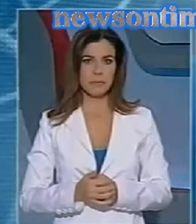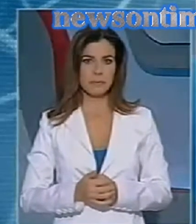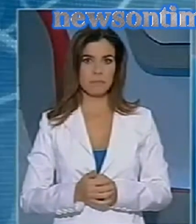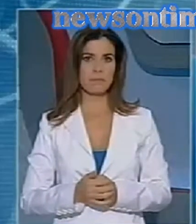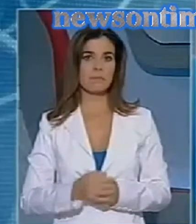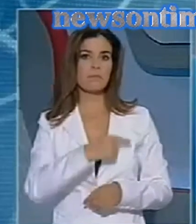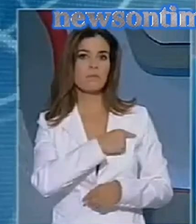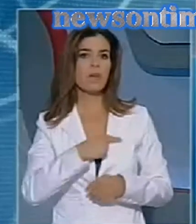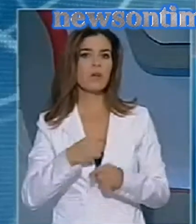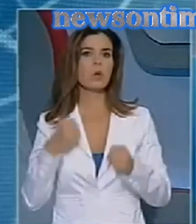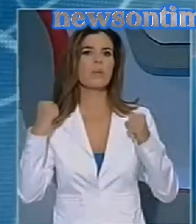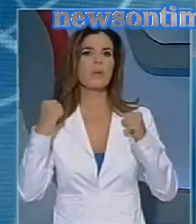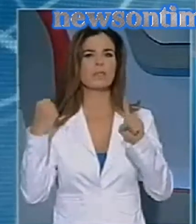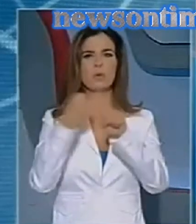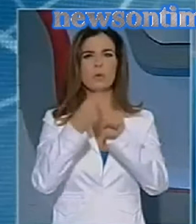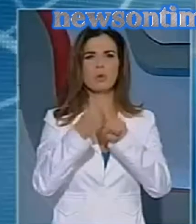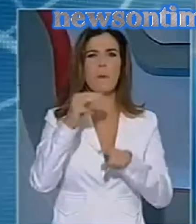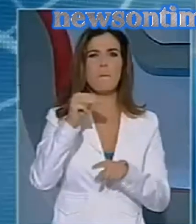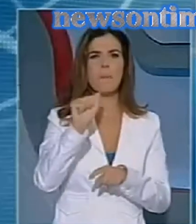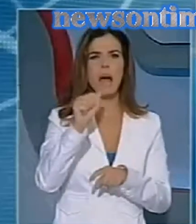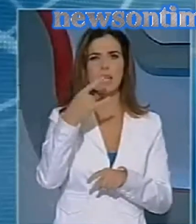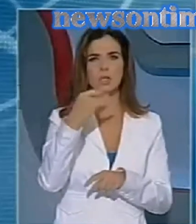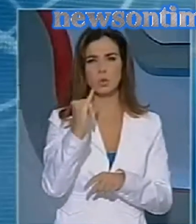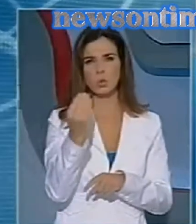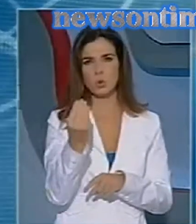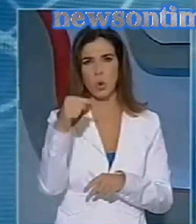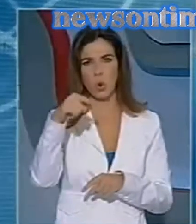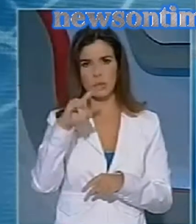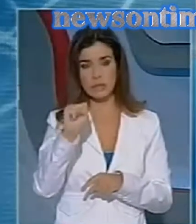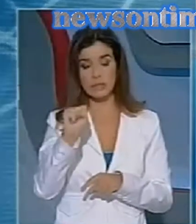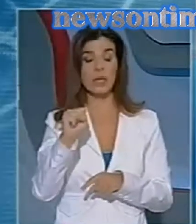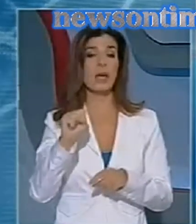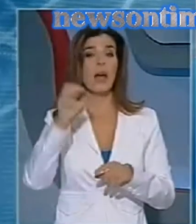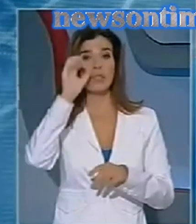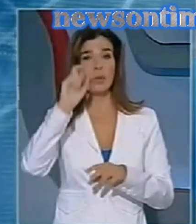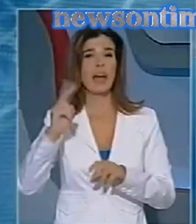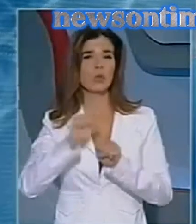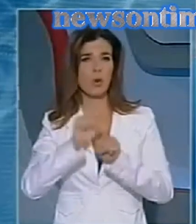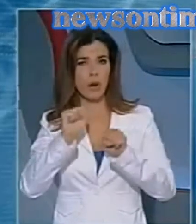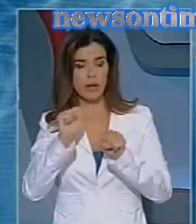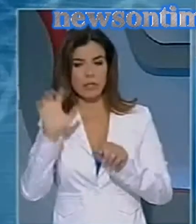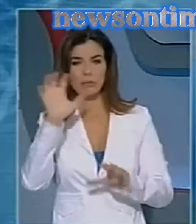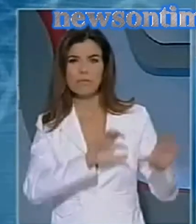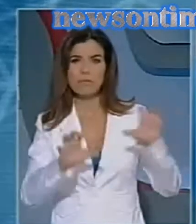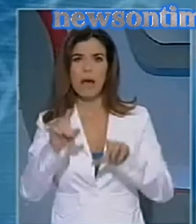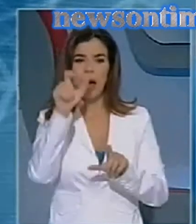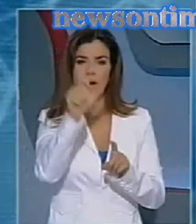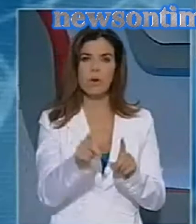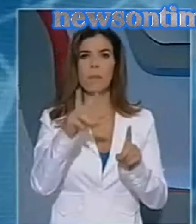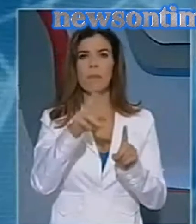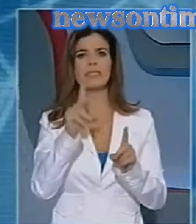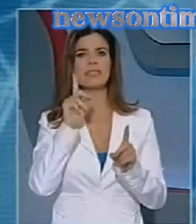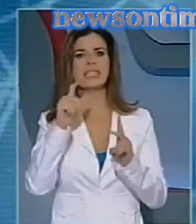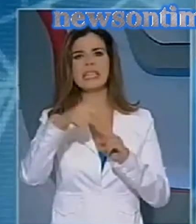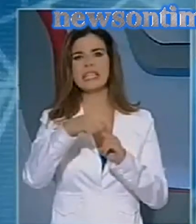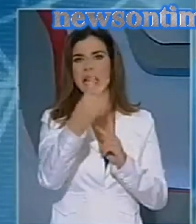Εφηνιδιαστική επανεμφάνιση του αρχηγού του Επαναστατικού Αγώνα Νίκου Μαζιώτη. Η πολύμινη έρευνα της αντιτρομοκρατικής υπηρεσίας που αναζητεί τον ίδιο και τη σύντροφό του Πόλα Ρούπα έδειξε